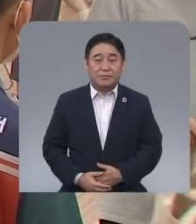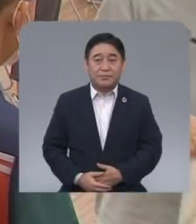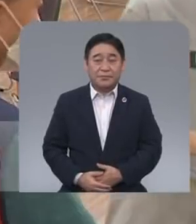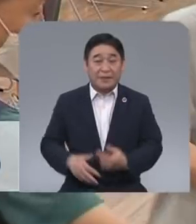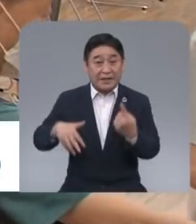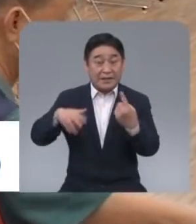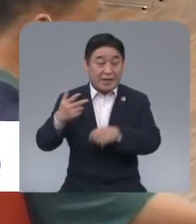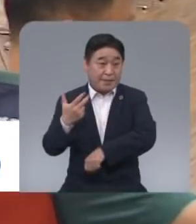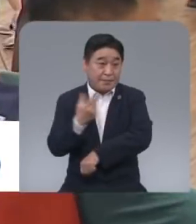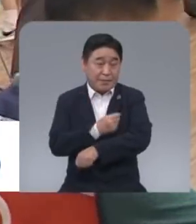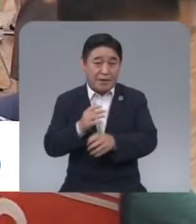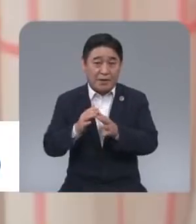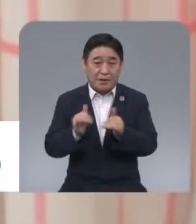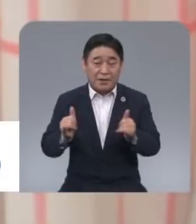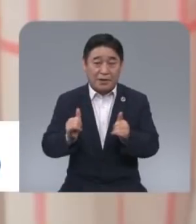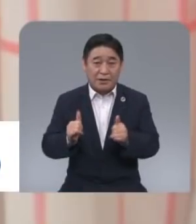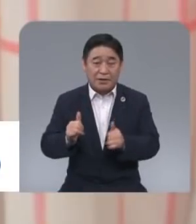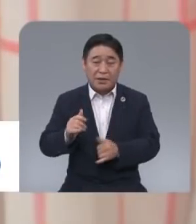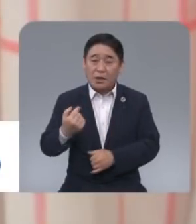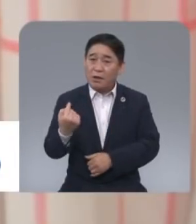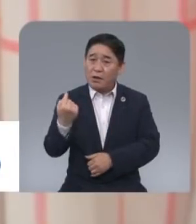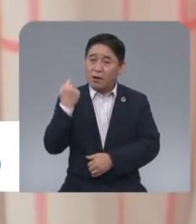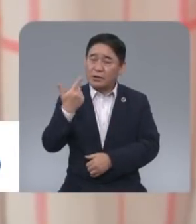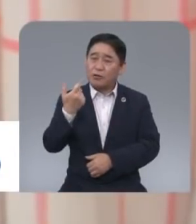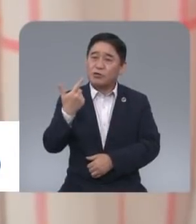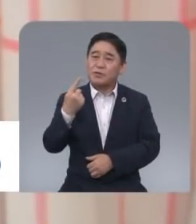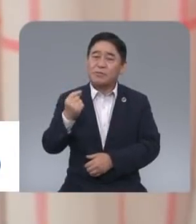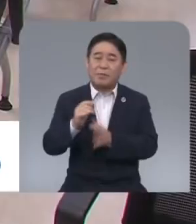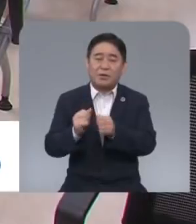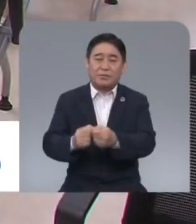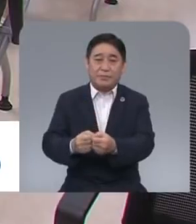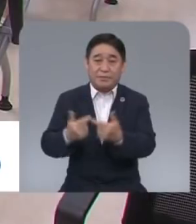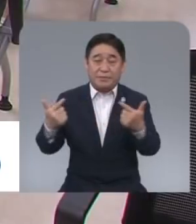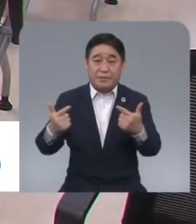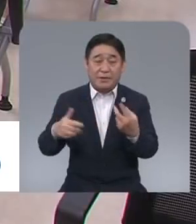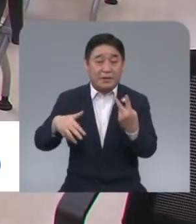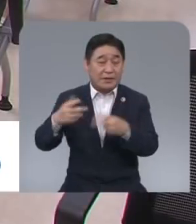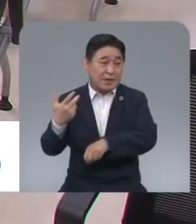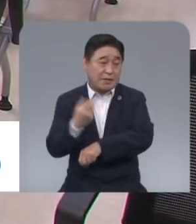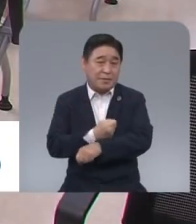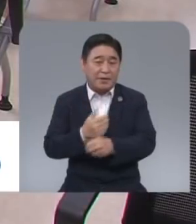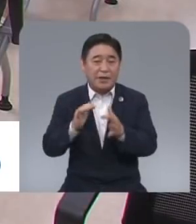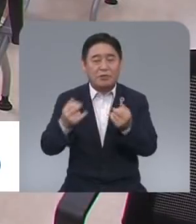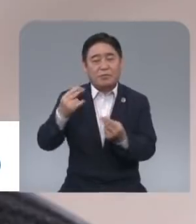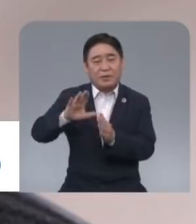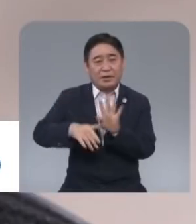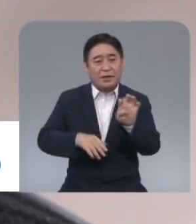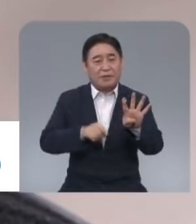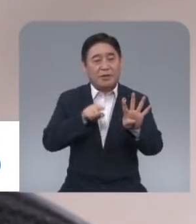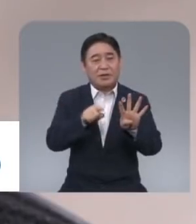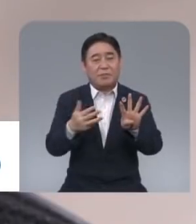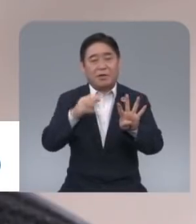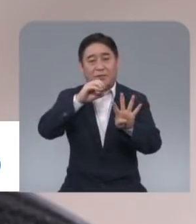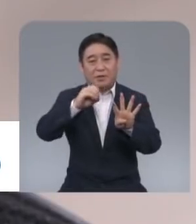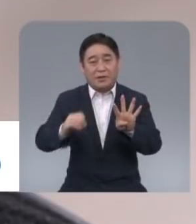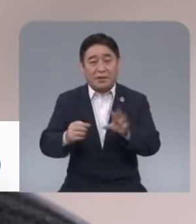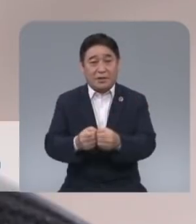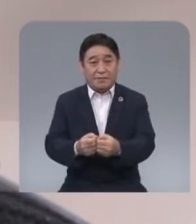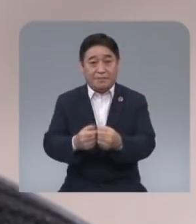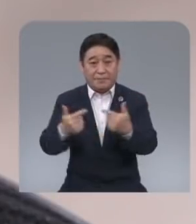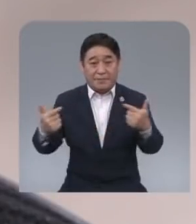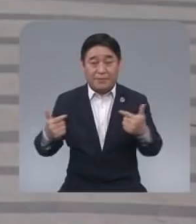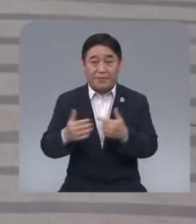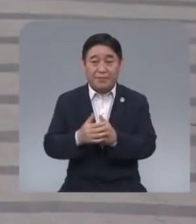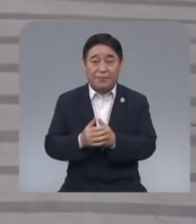백신 1차 접종자는 하루 동안 61만여 명 더 늘었습니다. 접종 완료율은 인구 대비 44.8%까지